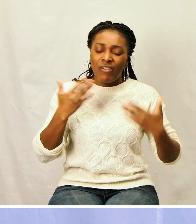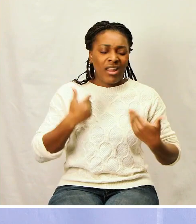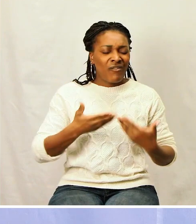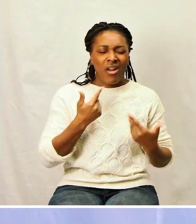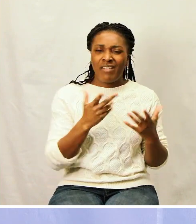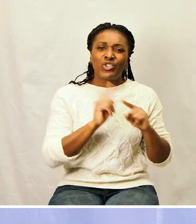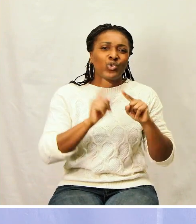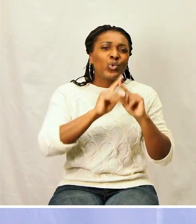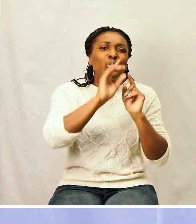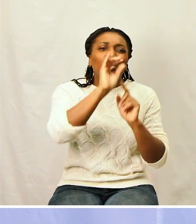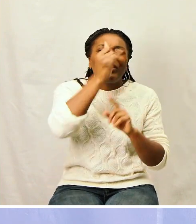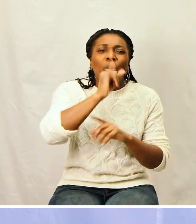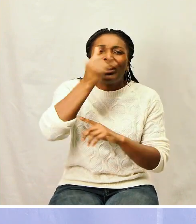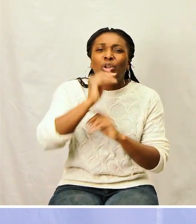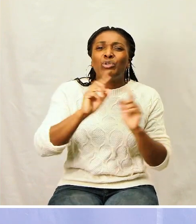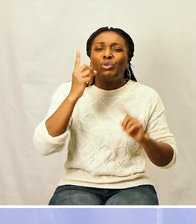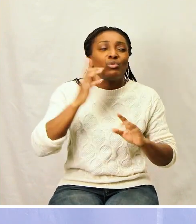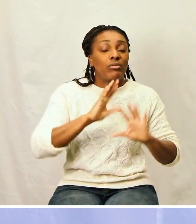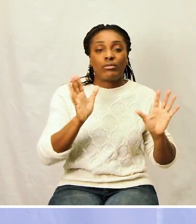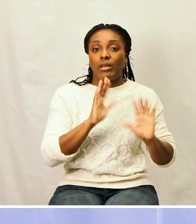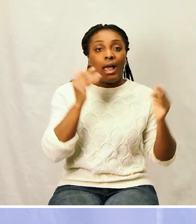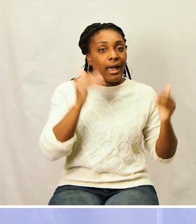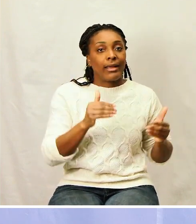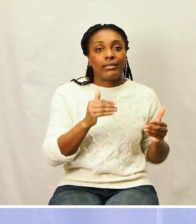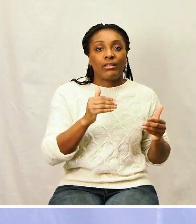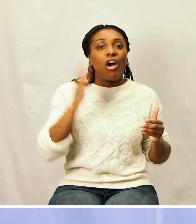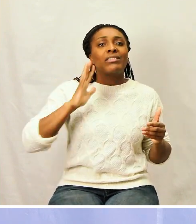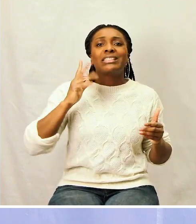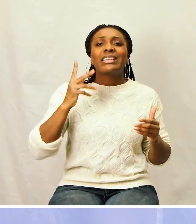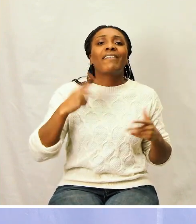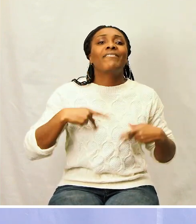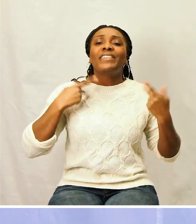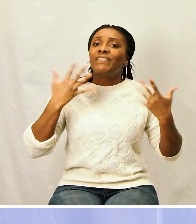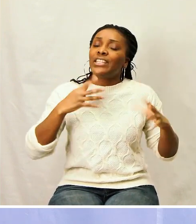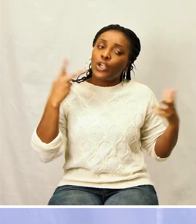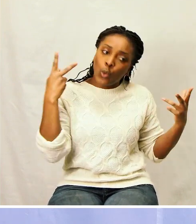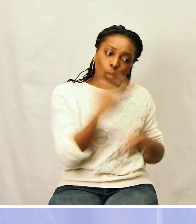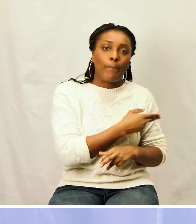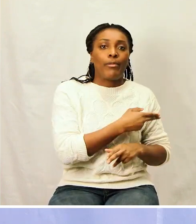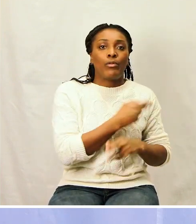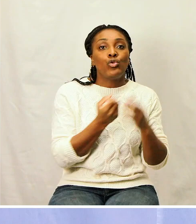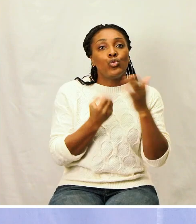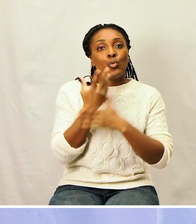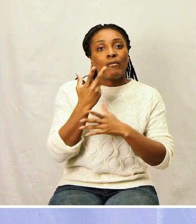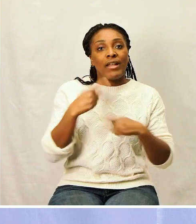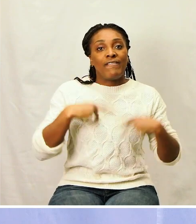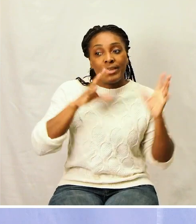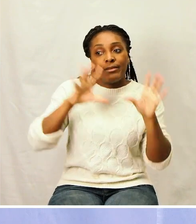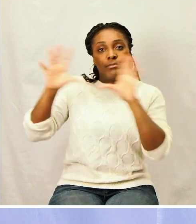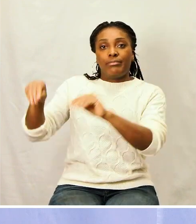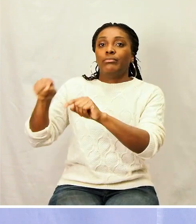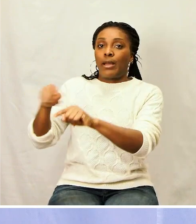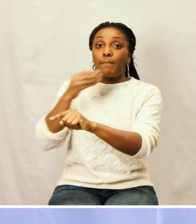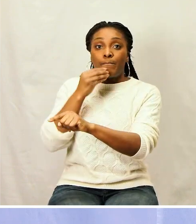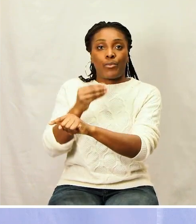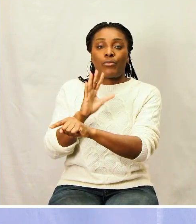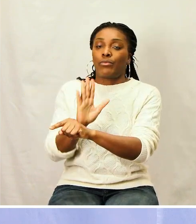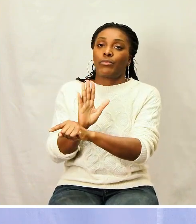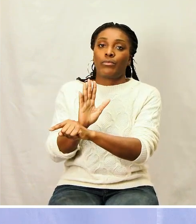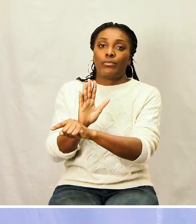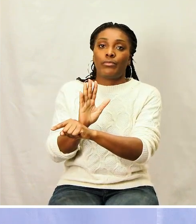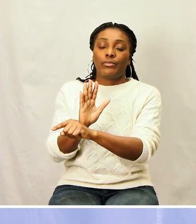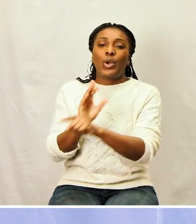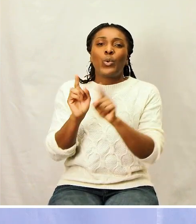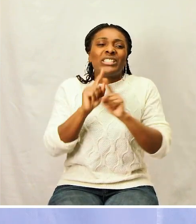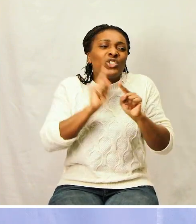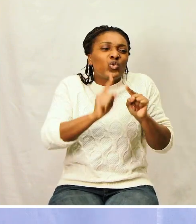qui pourrait rappeler leur ancienne vie afin qu'il y ait une vraie coupure mais aussi et bien tout ce qui était comme une influence dans leur vie quelle